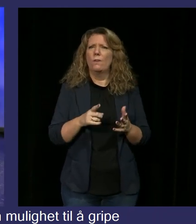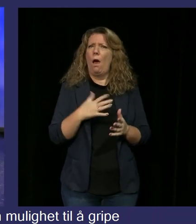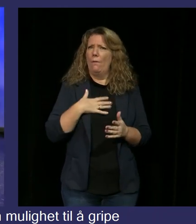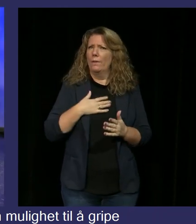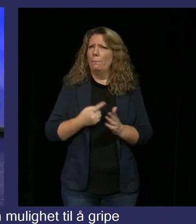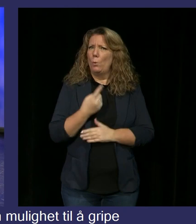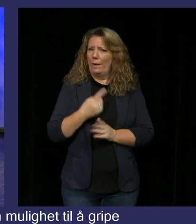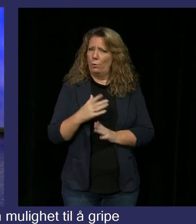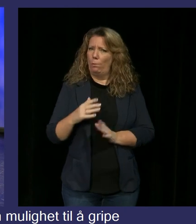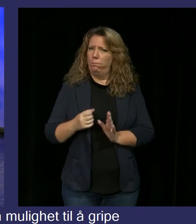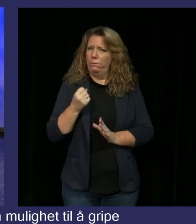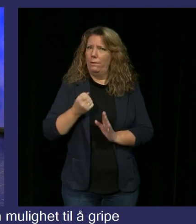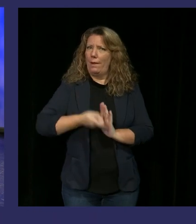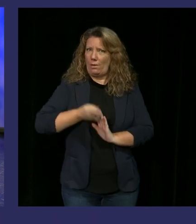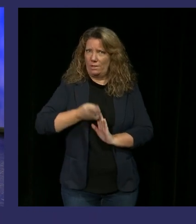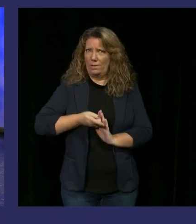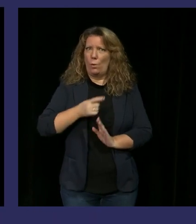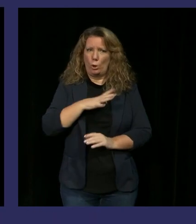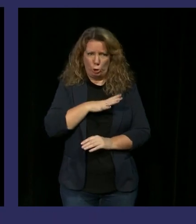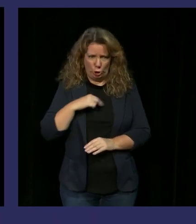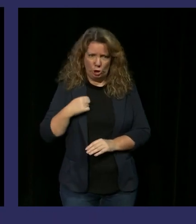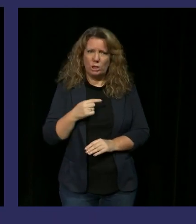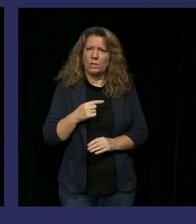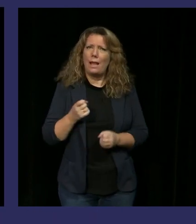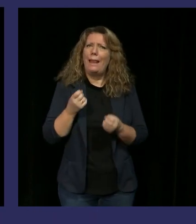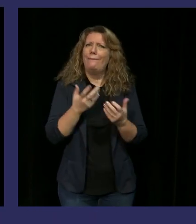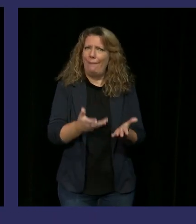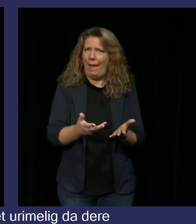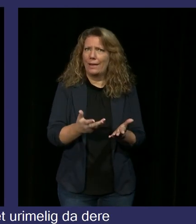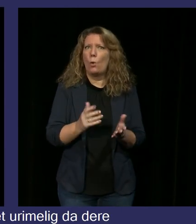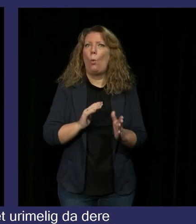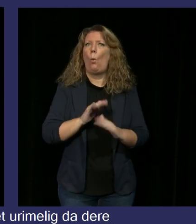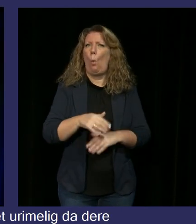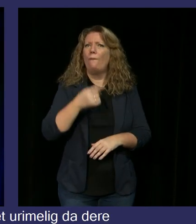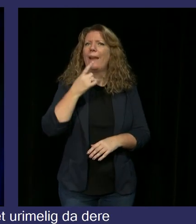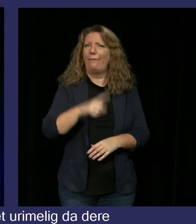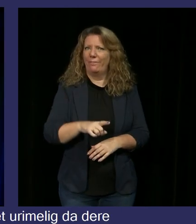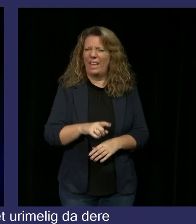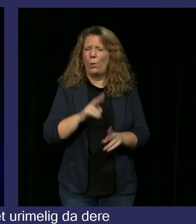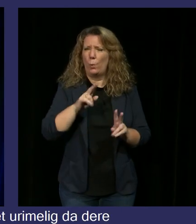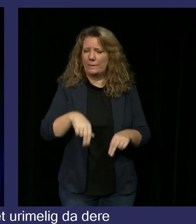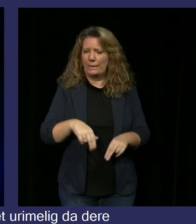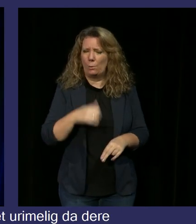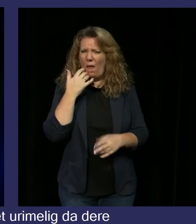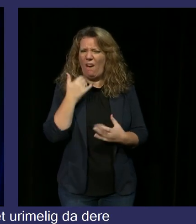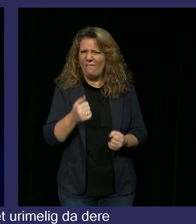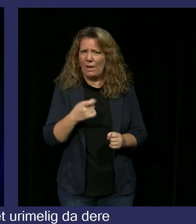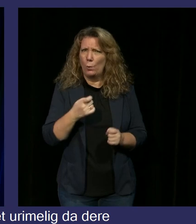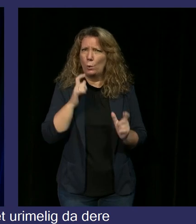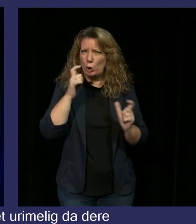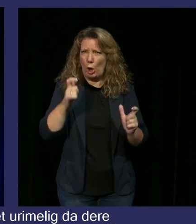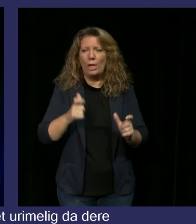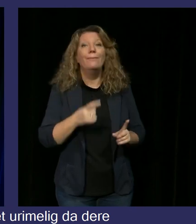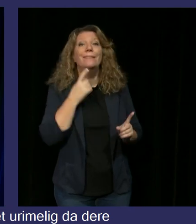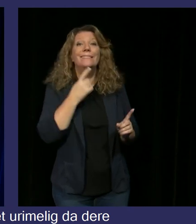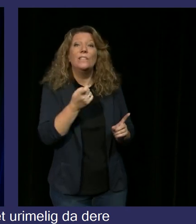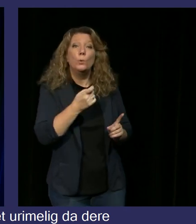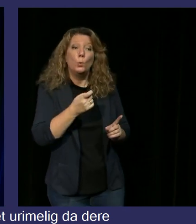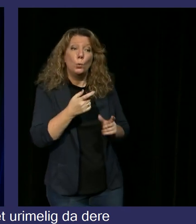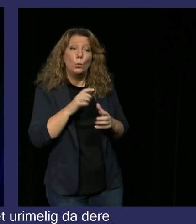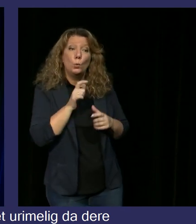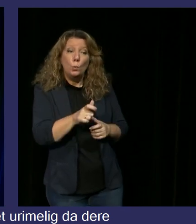synes vi leverte over evne, faktisk, selv om det har vært en del støy. Ja, la oss ta to ord om den støyen, for føltes